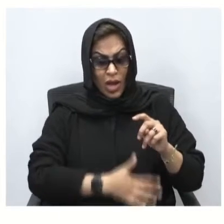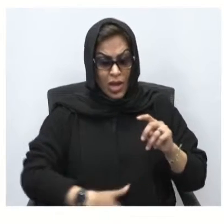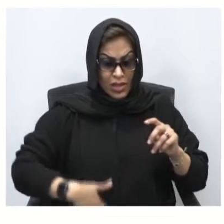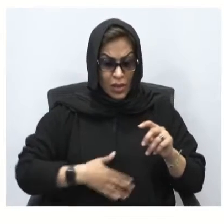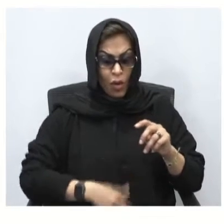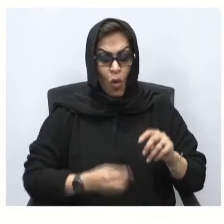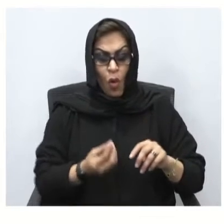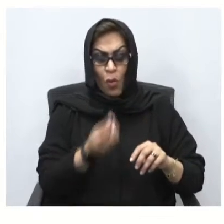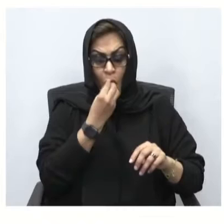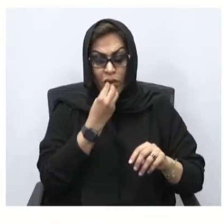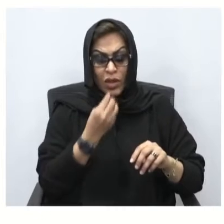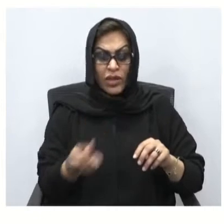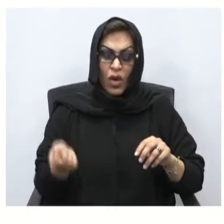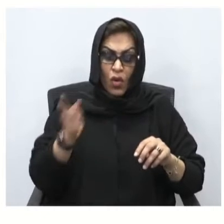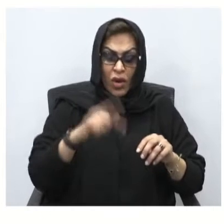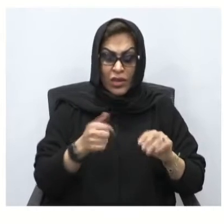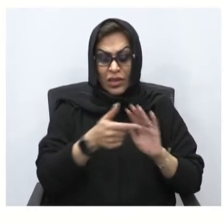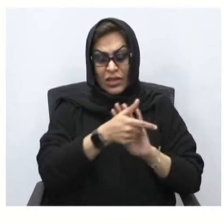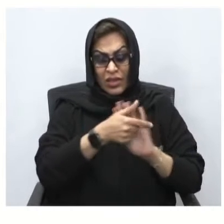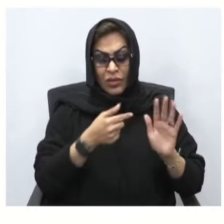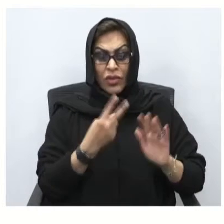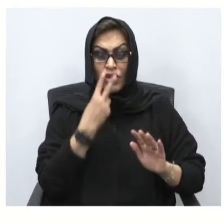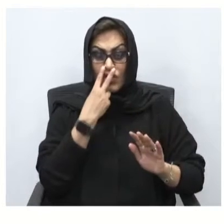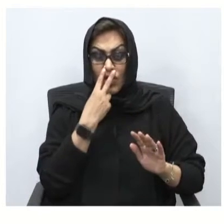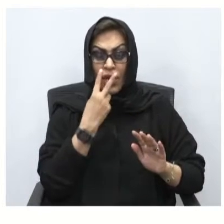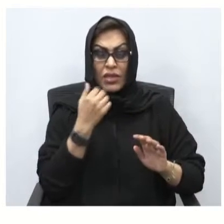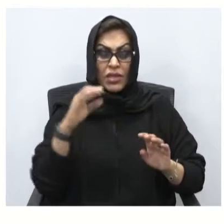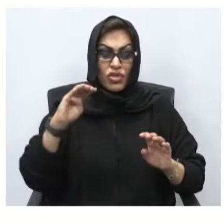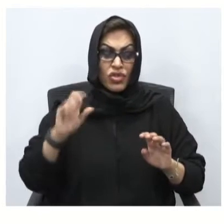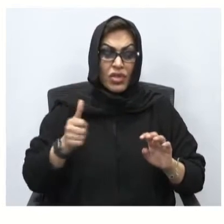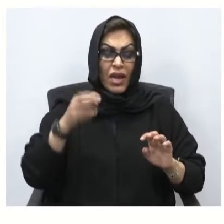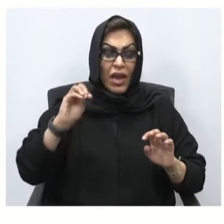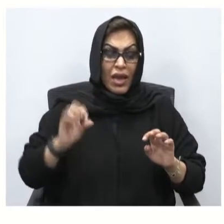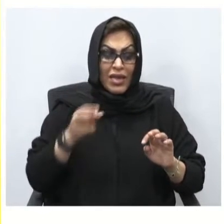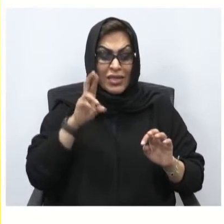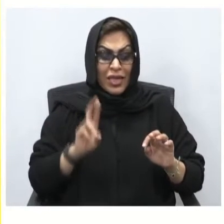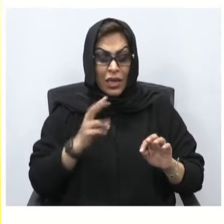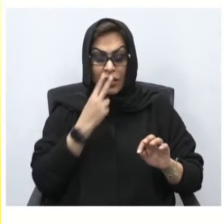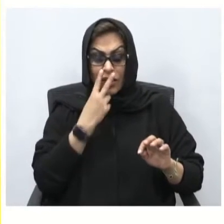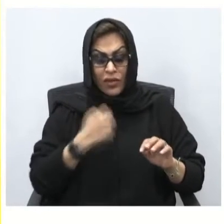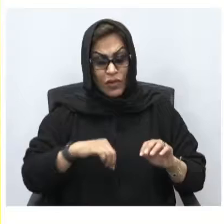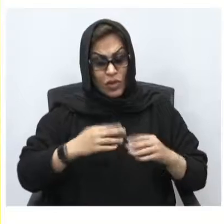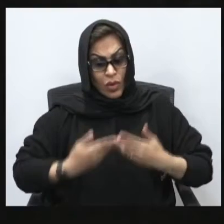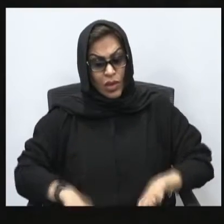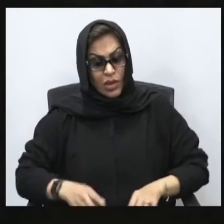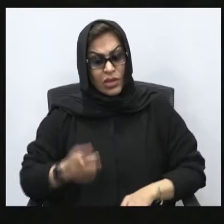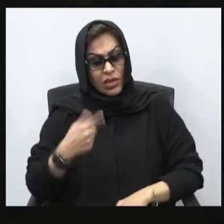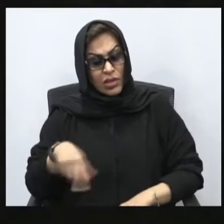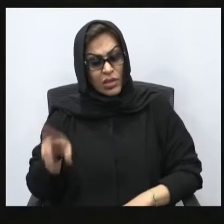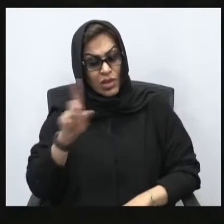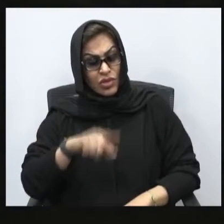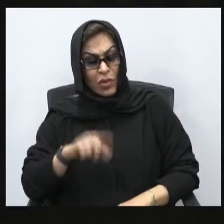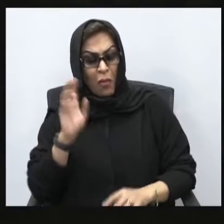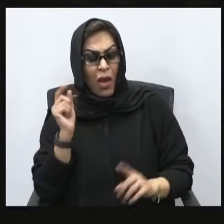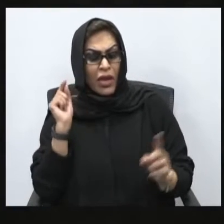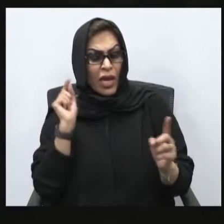الغذائيه اما الدرس الثاني فهو جهازا التنفس والاخراج نسترجع سريعا ما